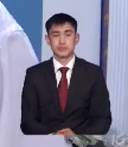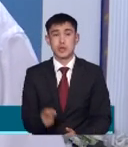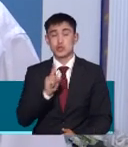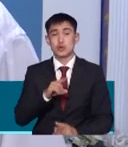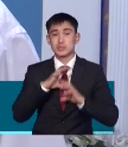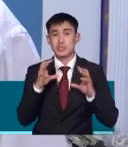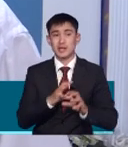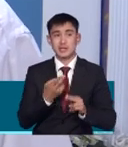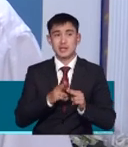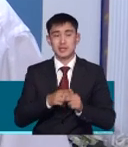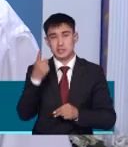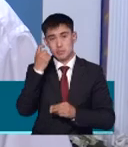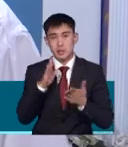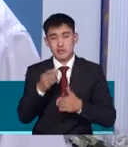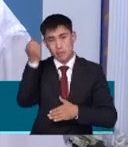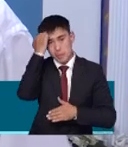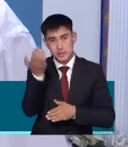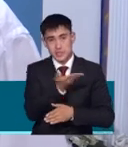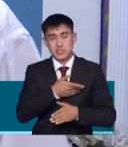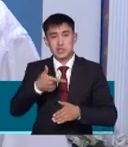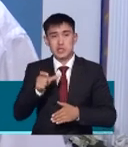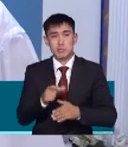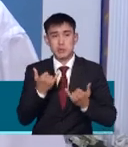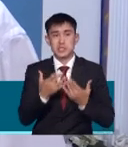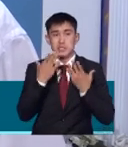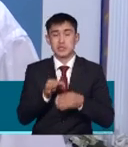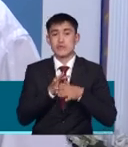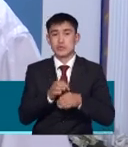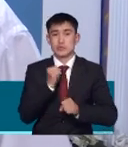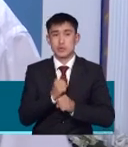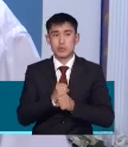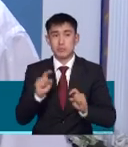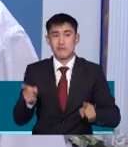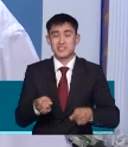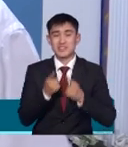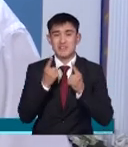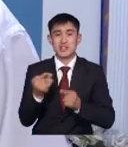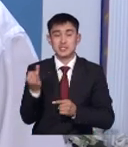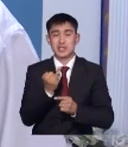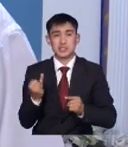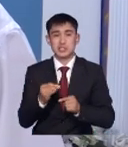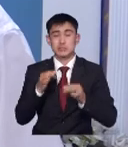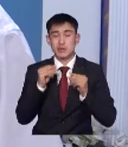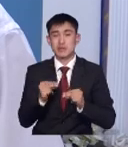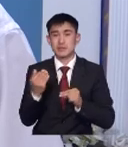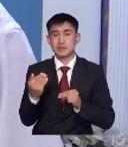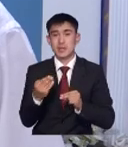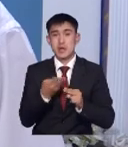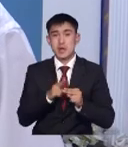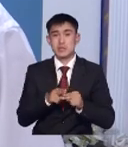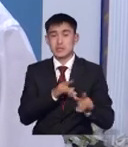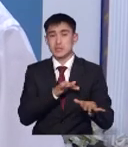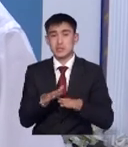Чтобы сохранить данные события в памяти наших граждан, по сей день ведутся работы по восстановлению исторической справедливости. В рамках